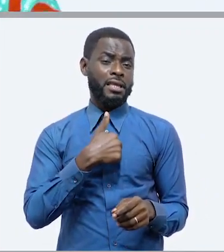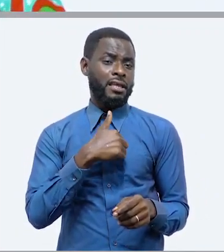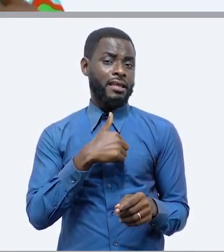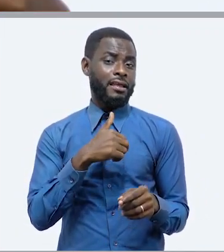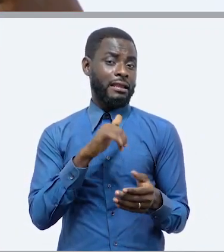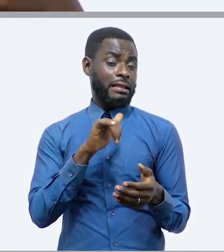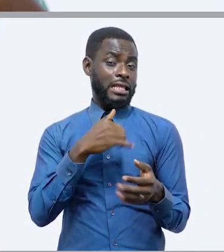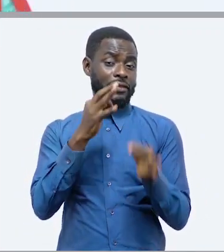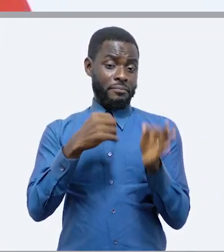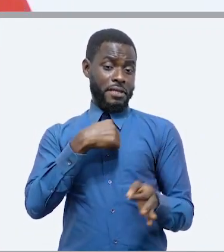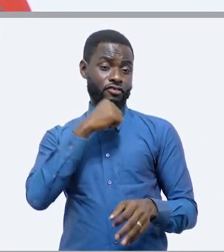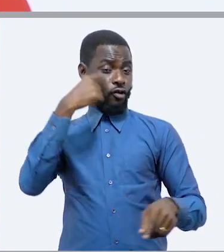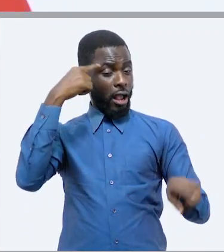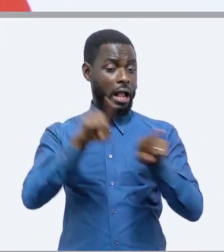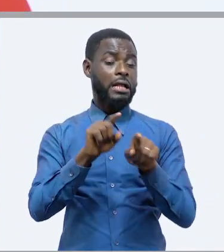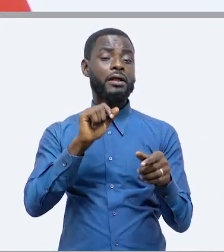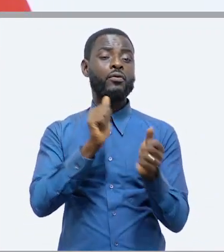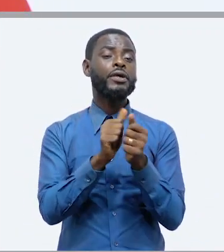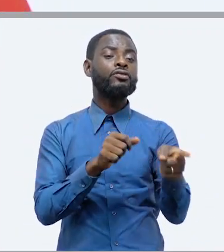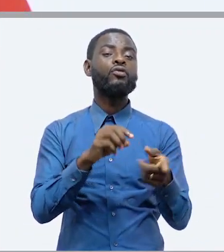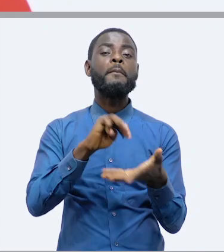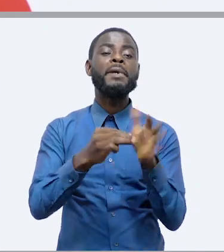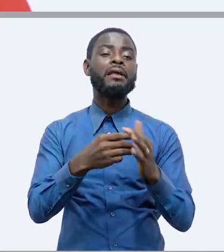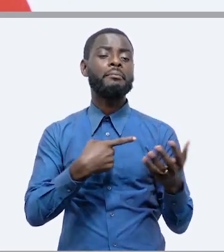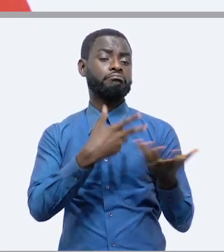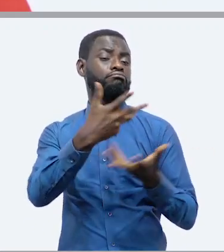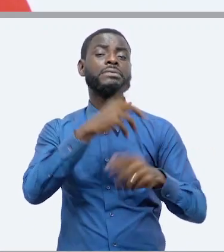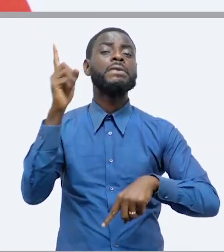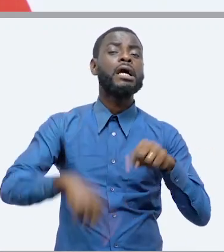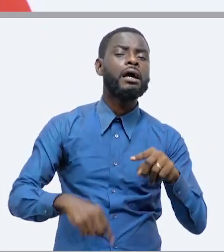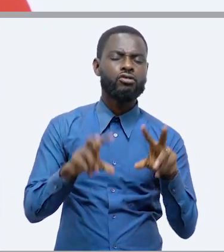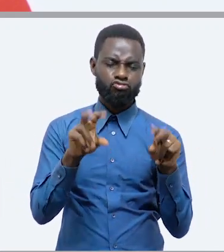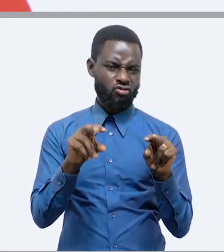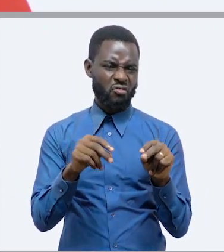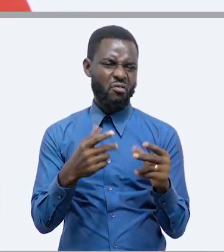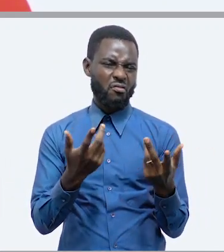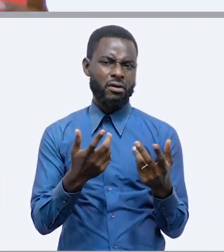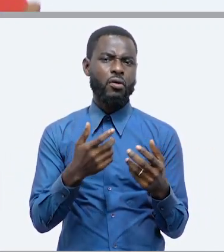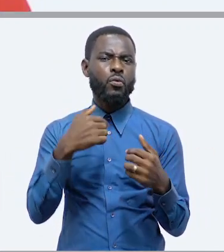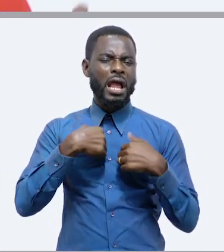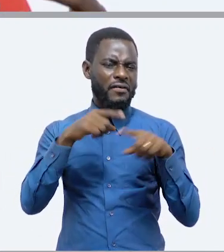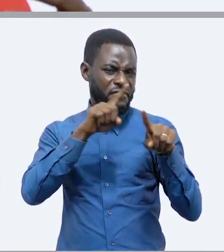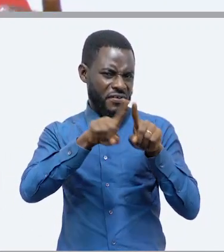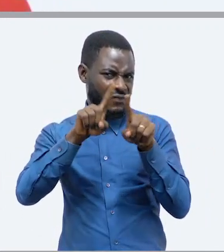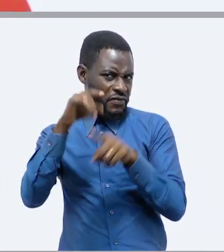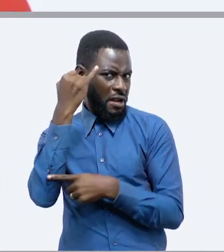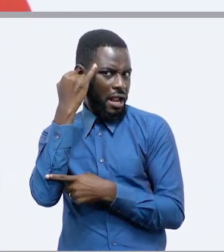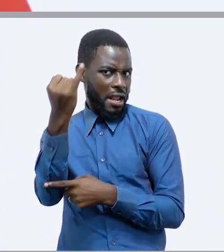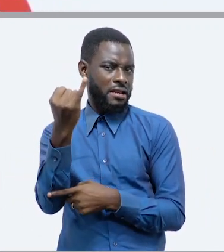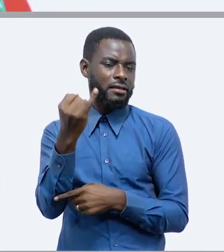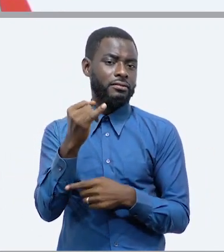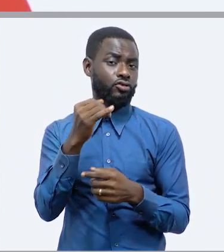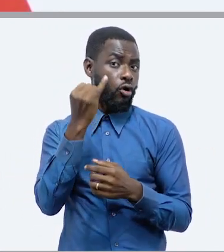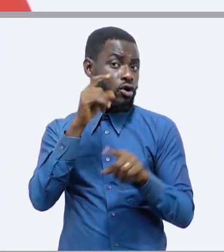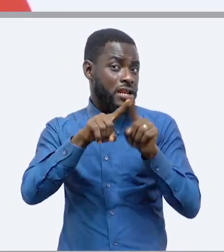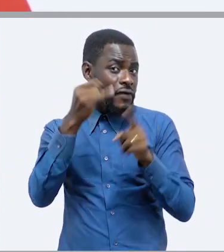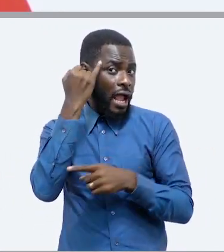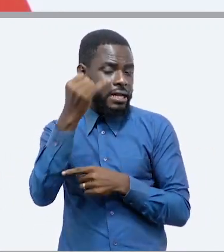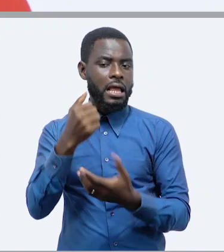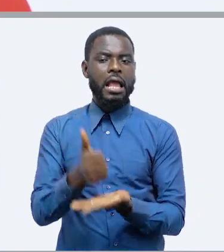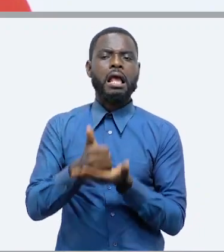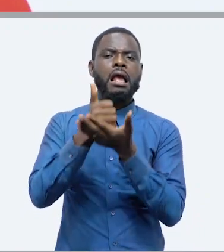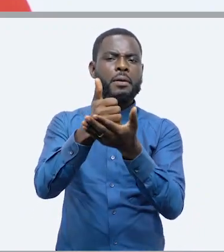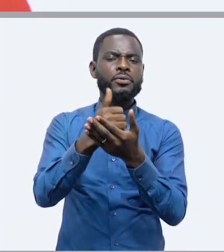Hiyan ake uba febi. Ni oke ohe awo nanyo bo, ke network shramomli.